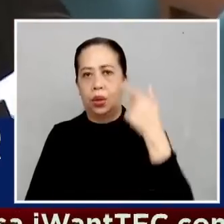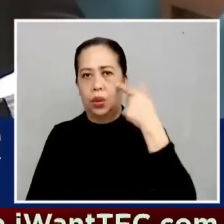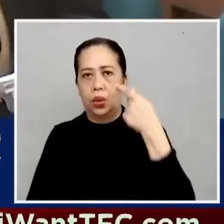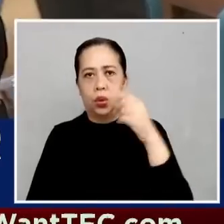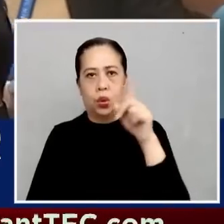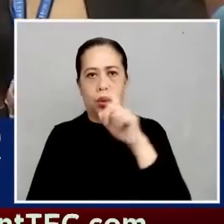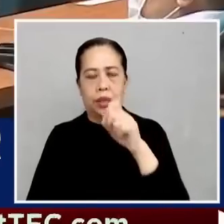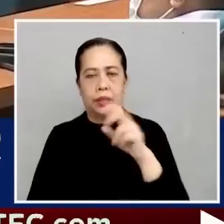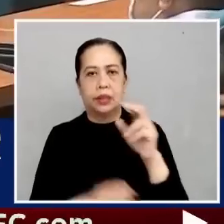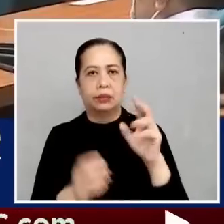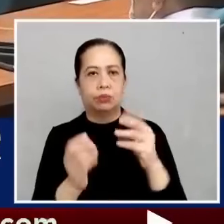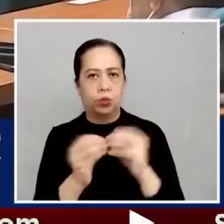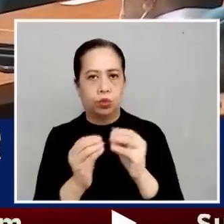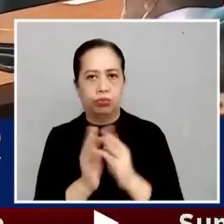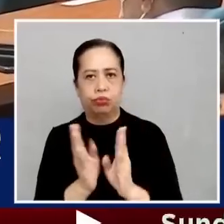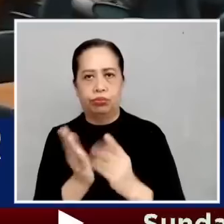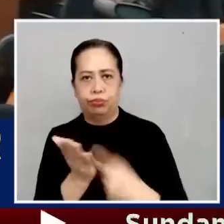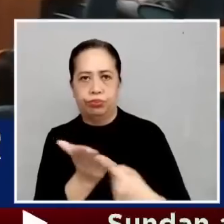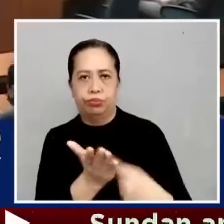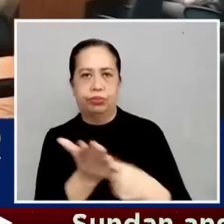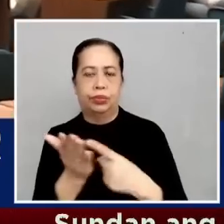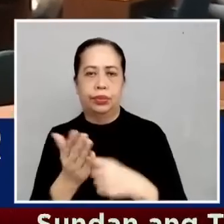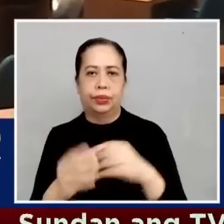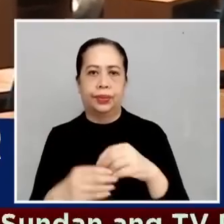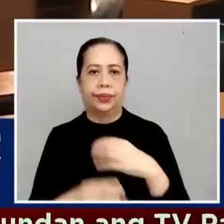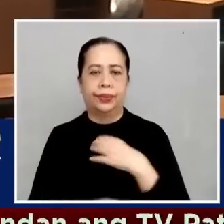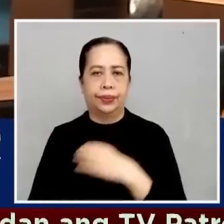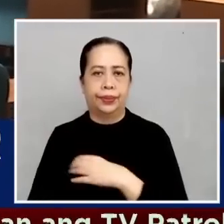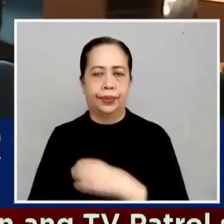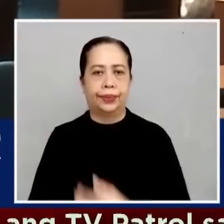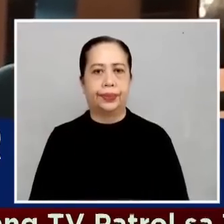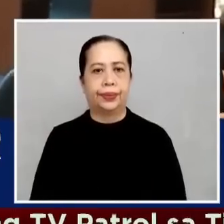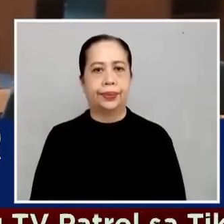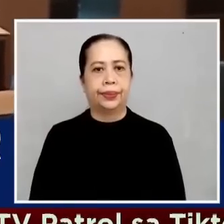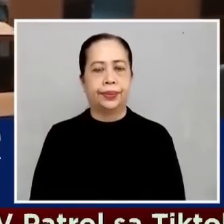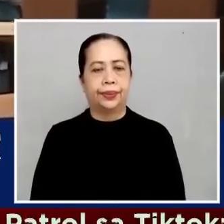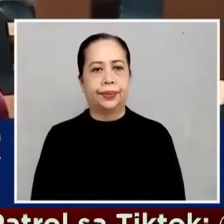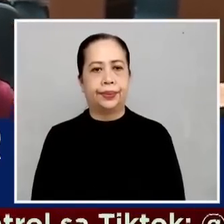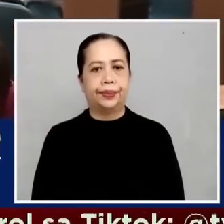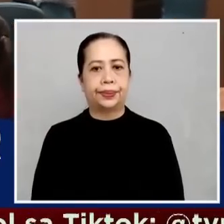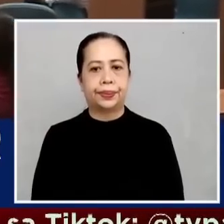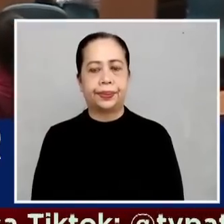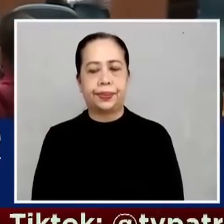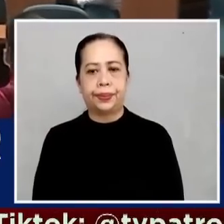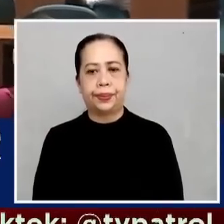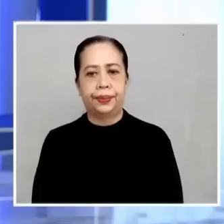at deliberasyon sa Kamara. Rafael Bosano, ABS-CBN News.